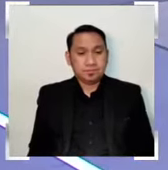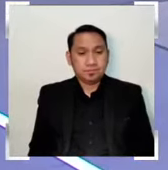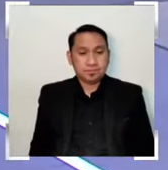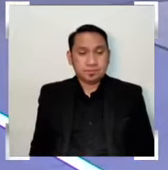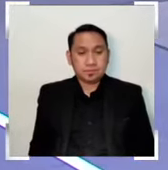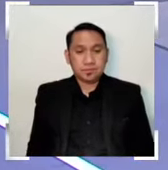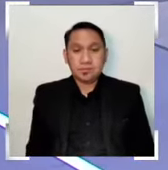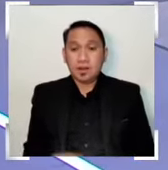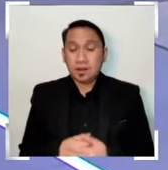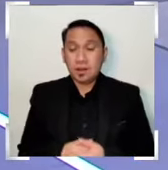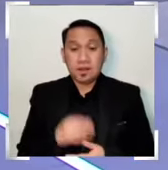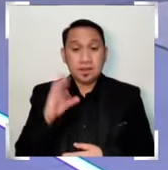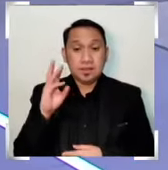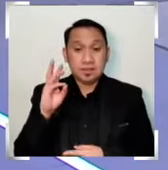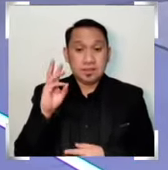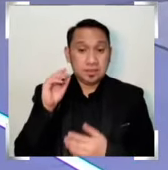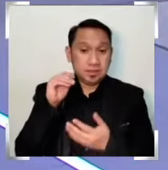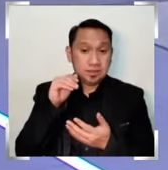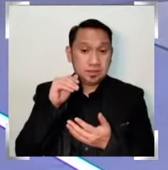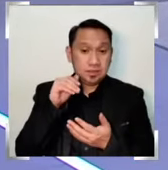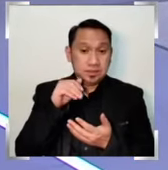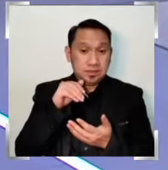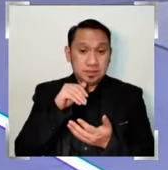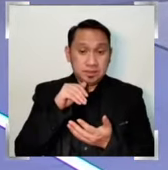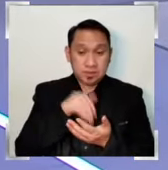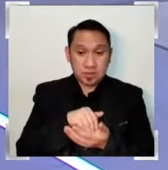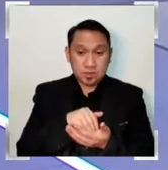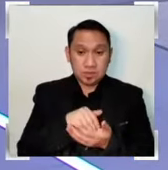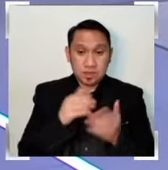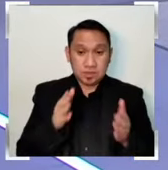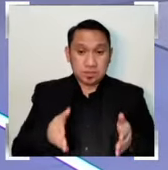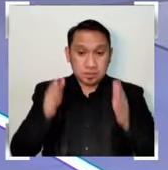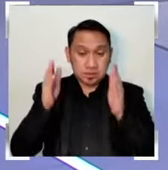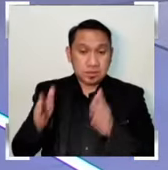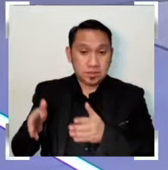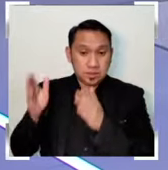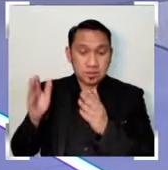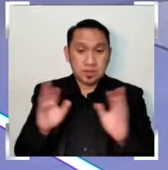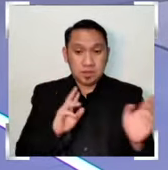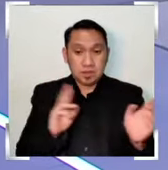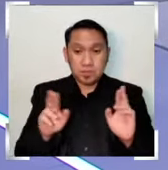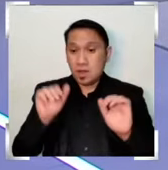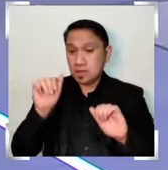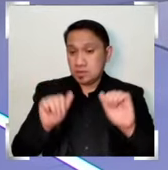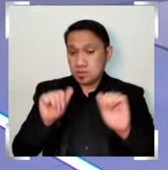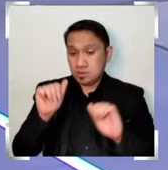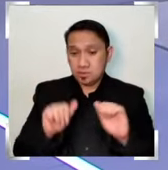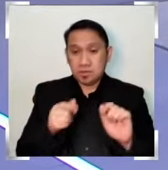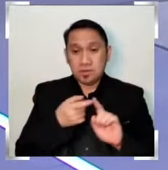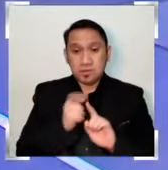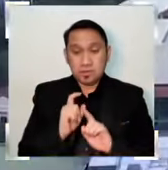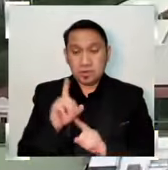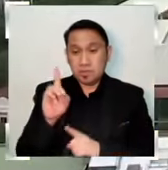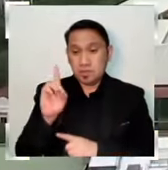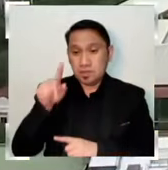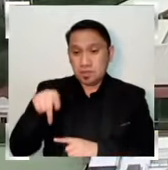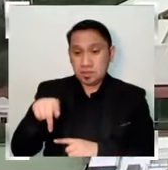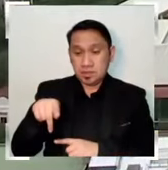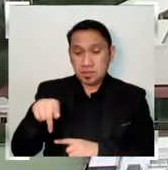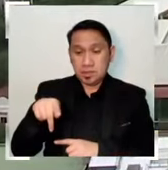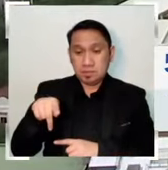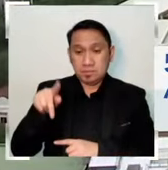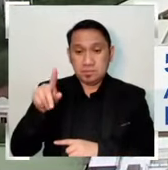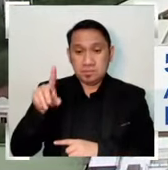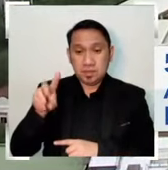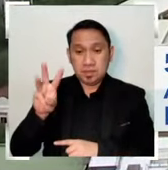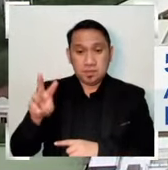Halos 6,000 gusali sa Metro Manila ang nakatakdang isailalim sa assessment ng Department of Public Works and Highways o DPWH. Bahagi